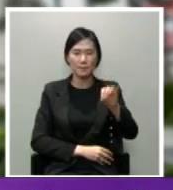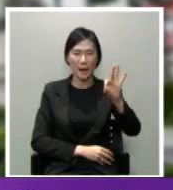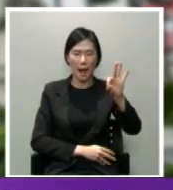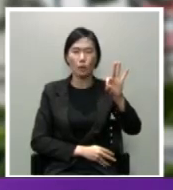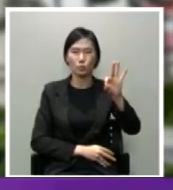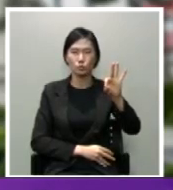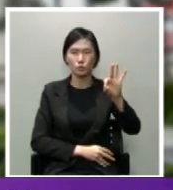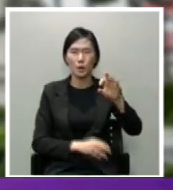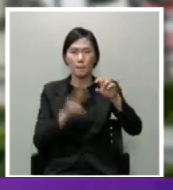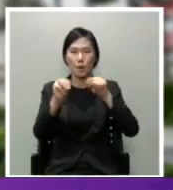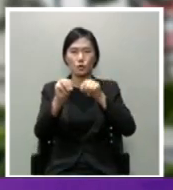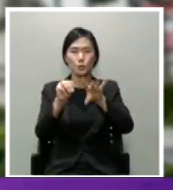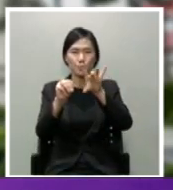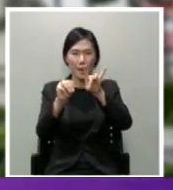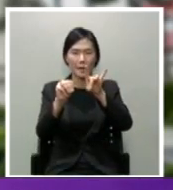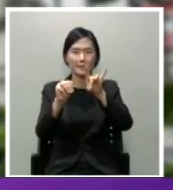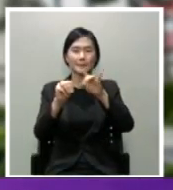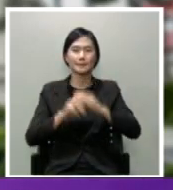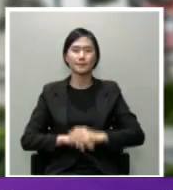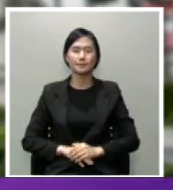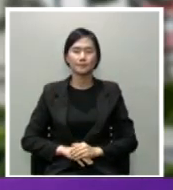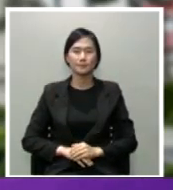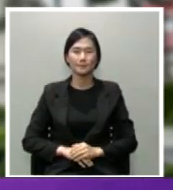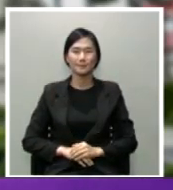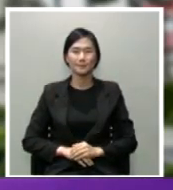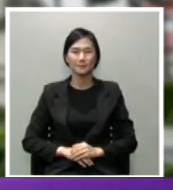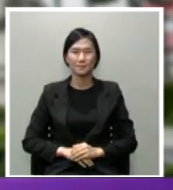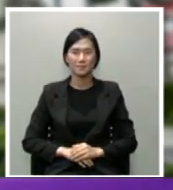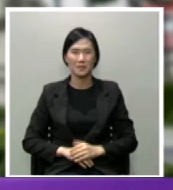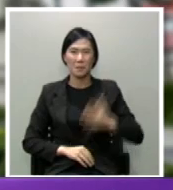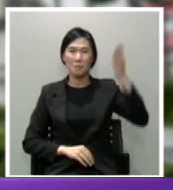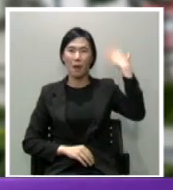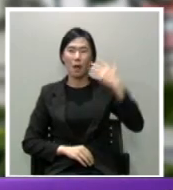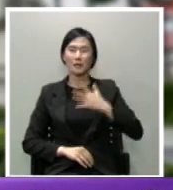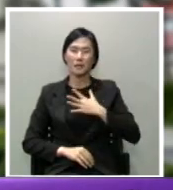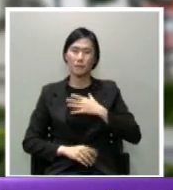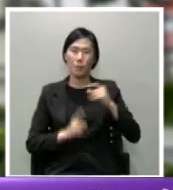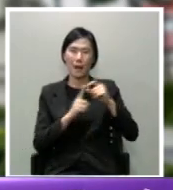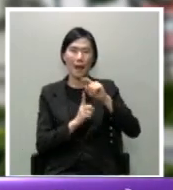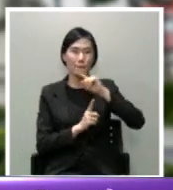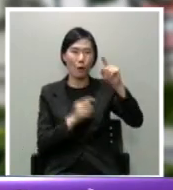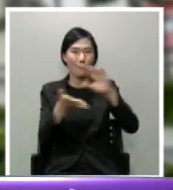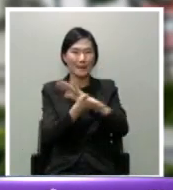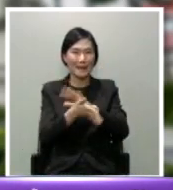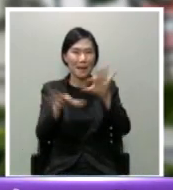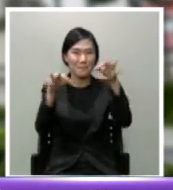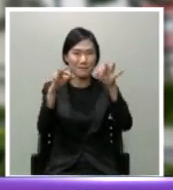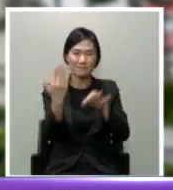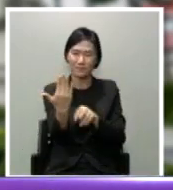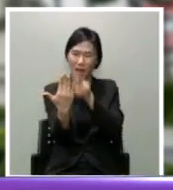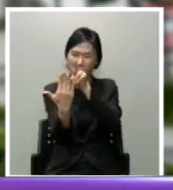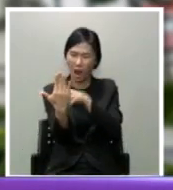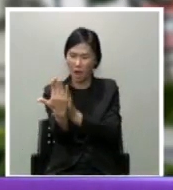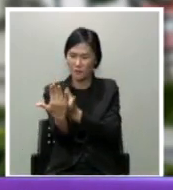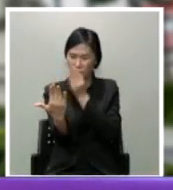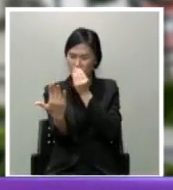2489มาตรา8ไอ้ตอนผมอ่านคำฟ้องก็เข้าใจได้ครับท่